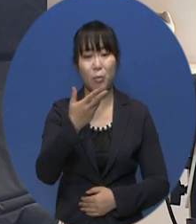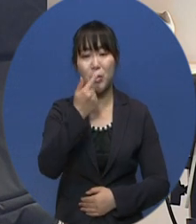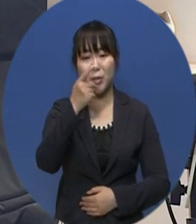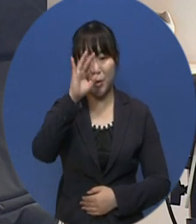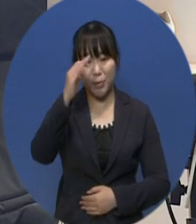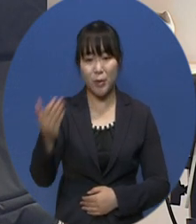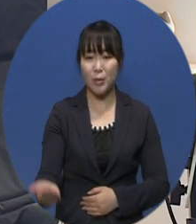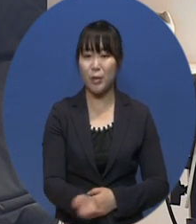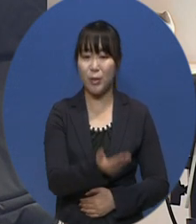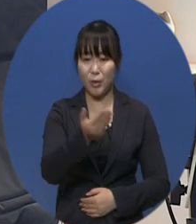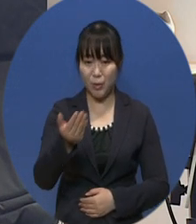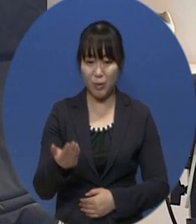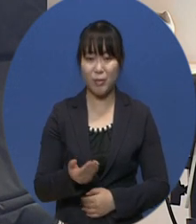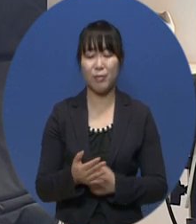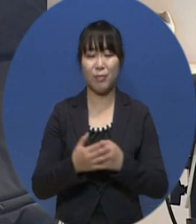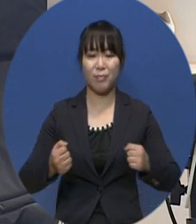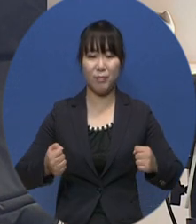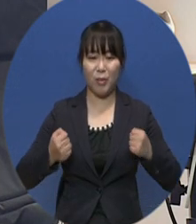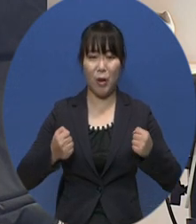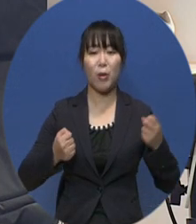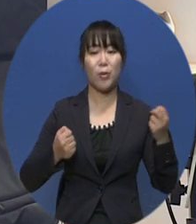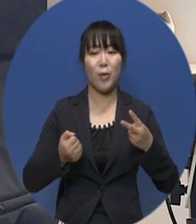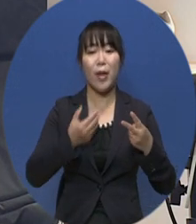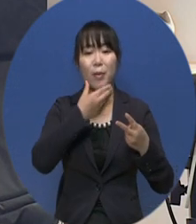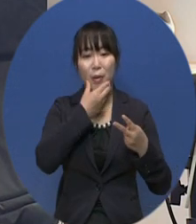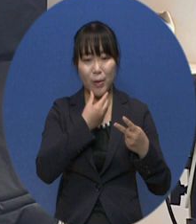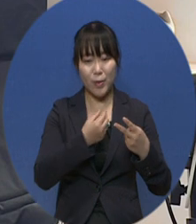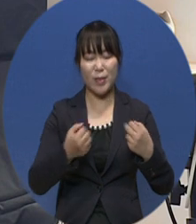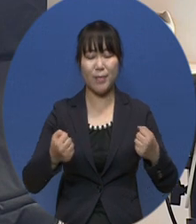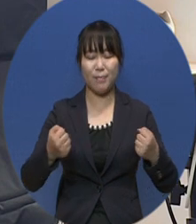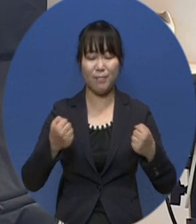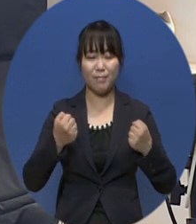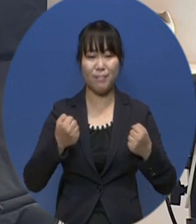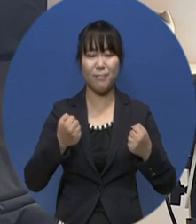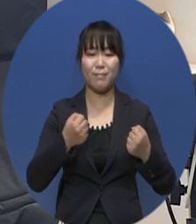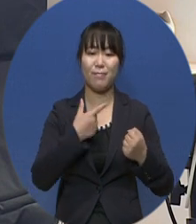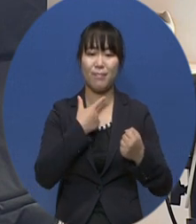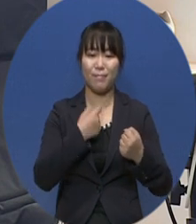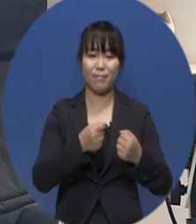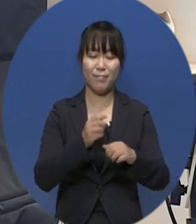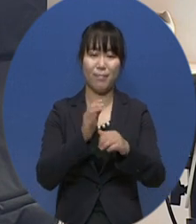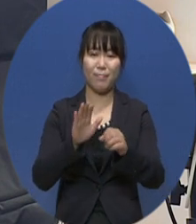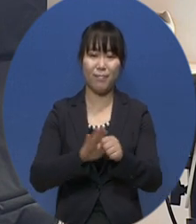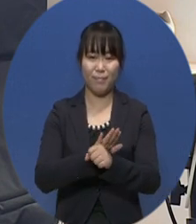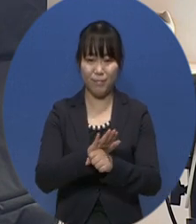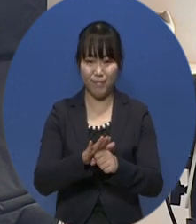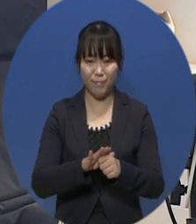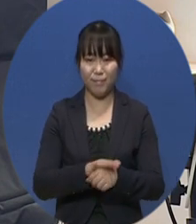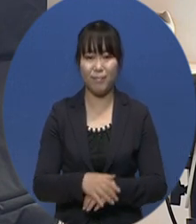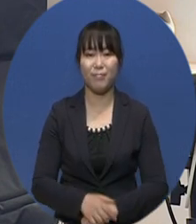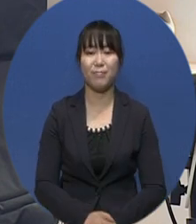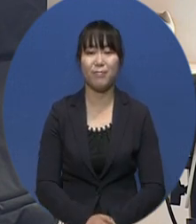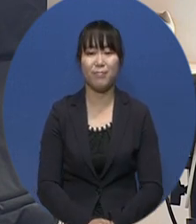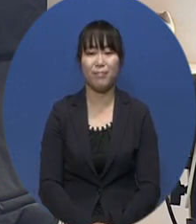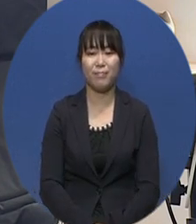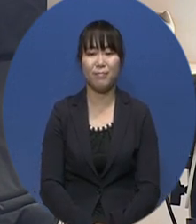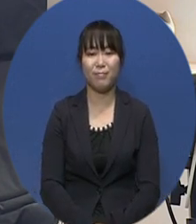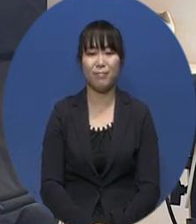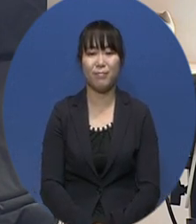시청자 여러분, 건강하시고 행복하시고 또 힘내시기 바랍니다. 예, 사랑합니다.